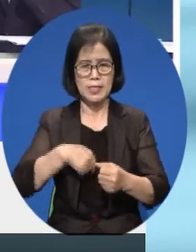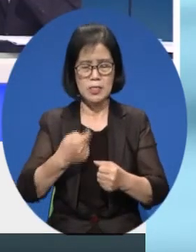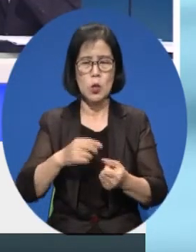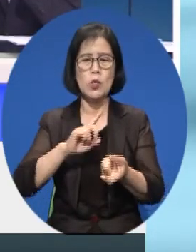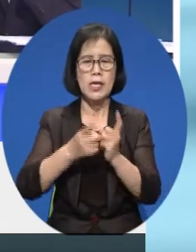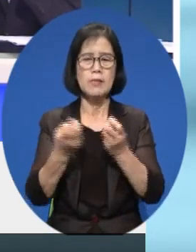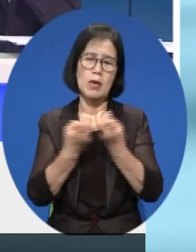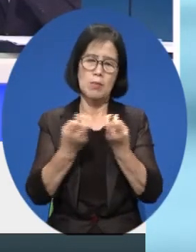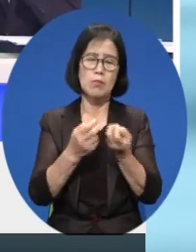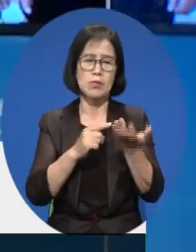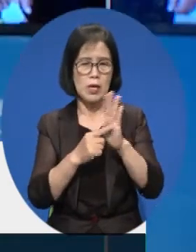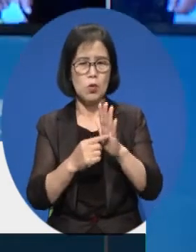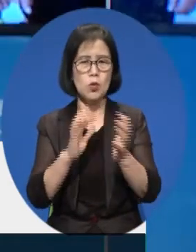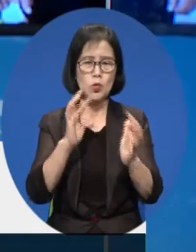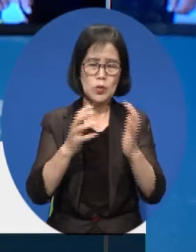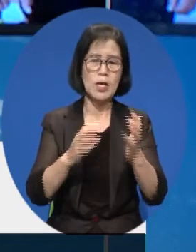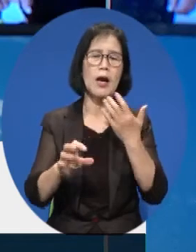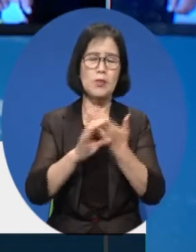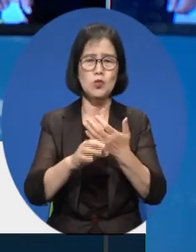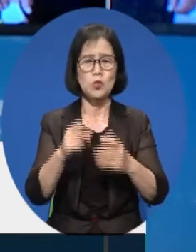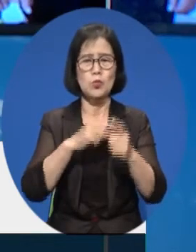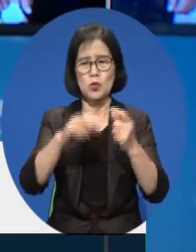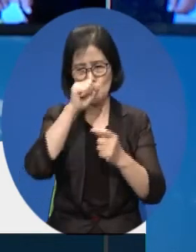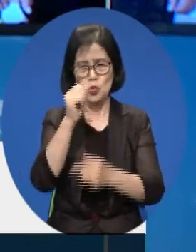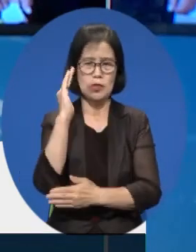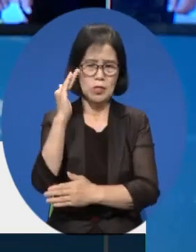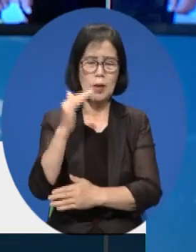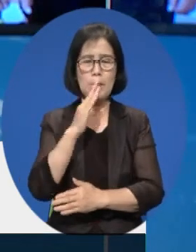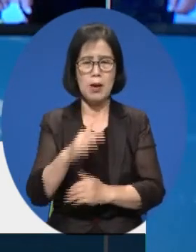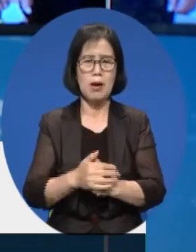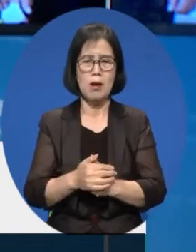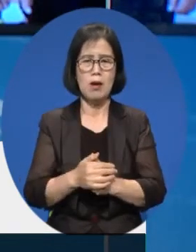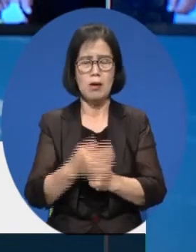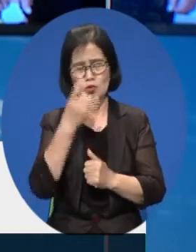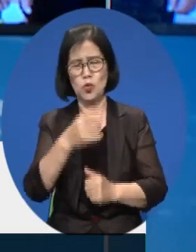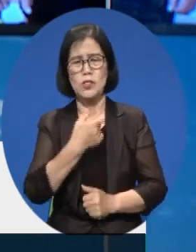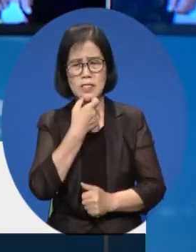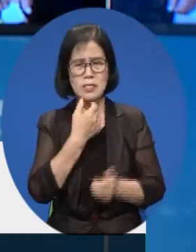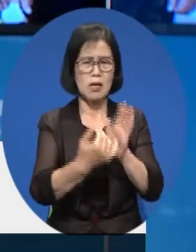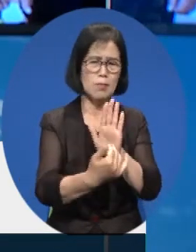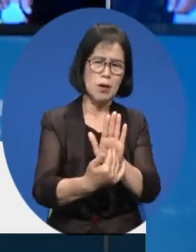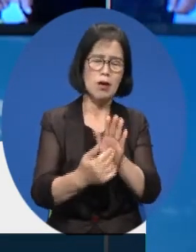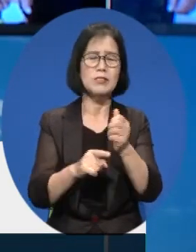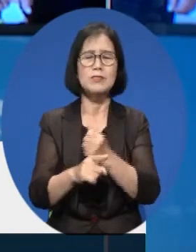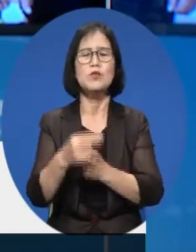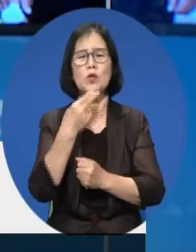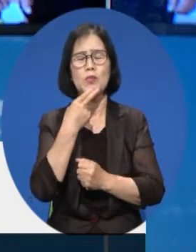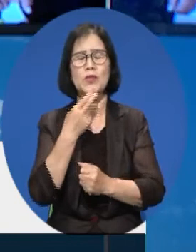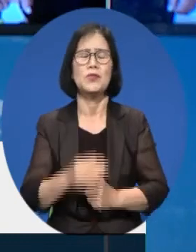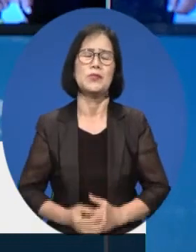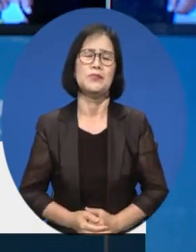좀 내놓고 같이 논의했더라면 조금 더 생산적인 얘기가 됐을 텐데 무조건 싫다. 이거는 아무런 의미 없는 네. 논쟁이